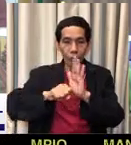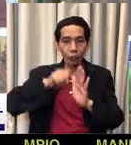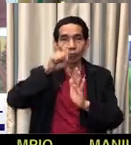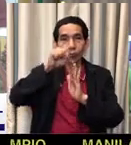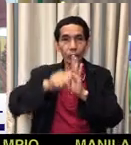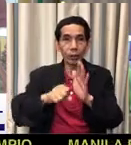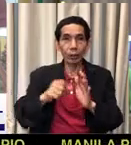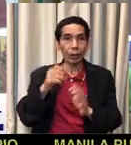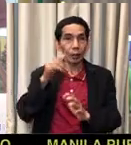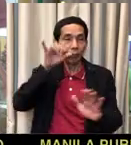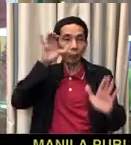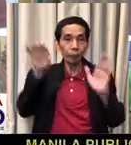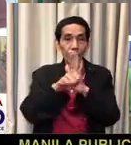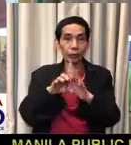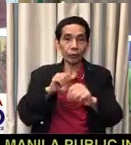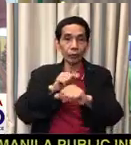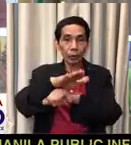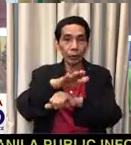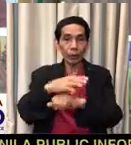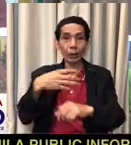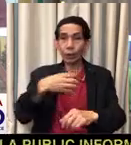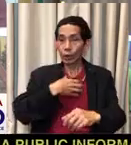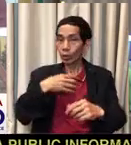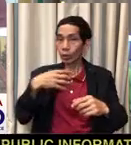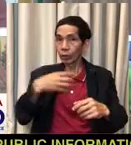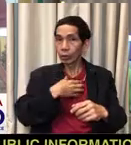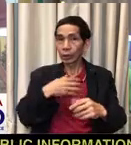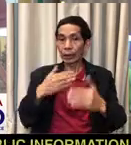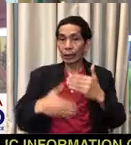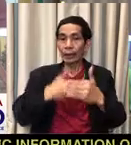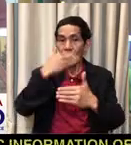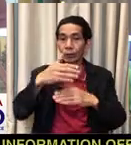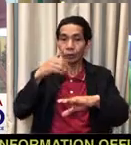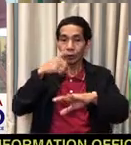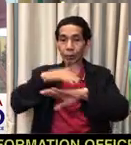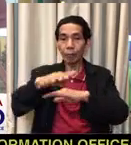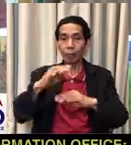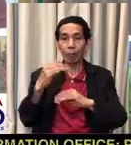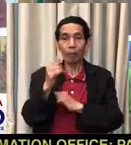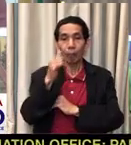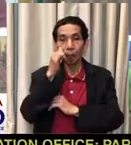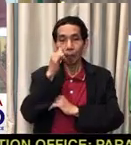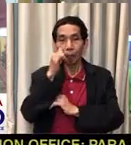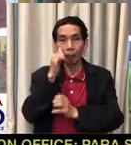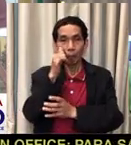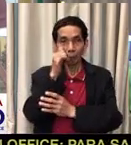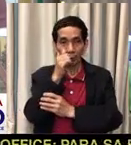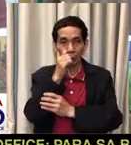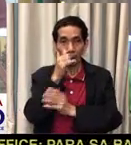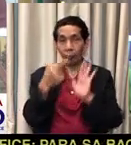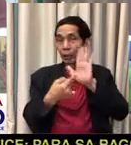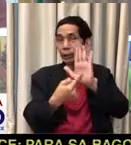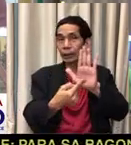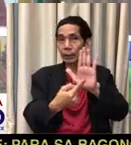Kasi yung picture, padadala sa'yo. Pag kinontest mo, ang susunod ay padadala sa'yo, video.